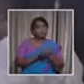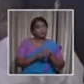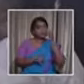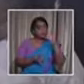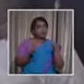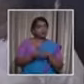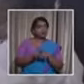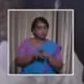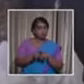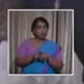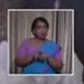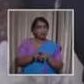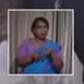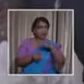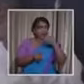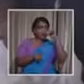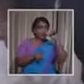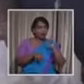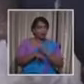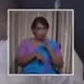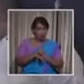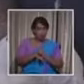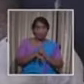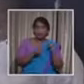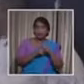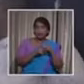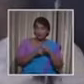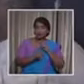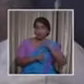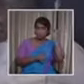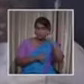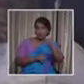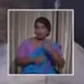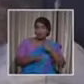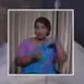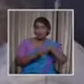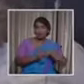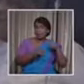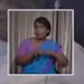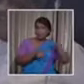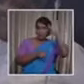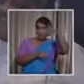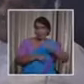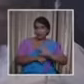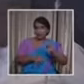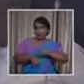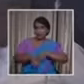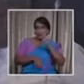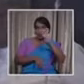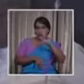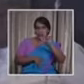හැට මහා බ්‍රිතාන්‍යයේ කොමසාරිස් ඩේවිඩ් ග්ලැස්ටන්ට කිව්වා අපේ අභ්‍යන්තරයට එන්න එපා කියලා පැය 48කින්